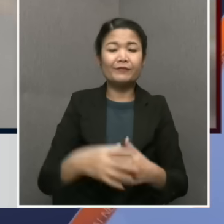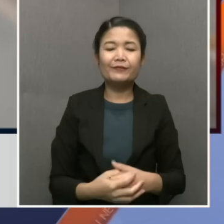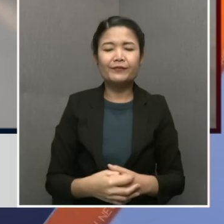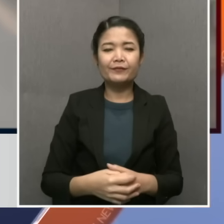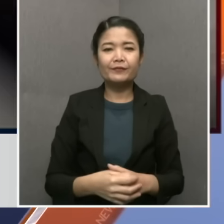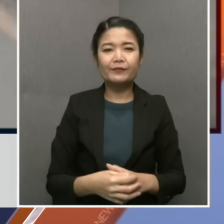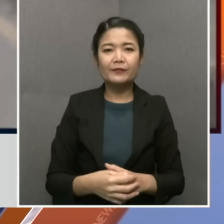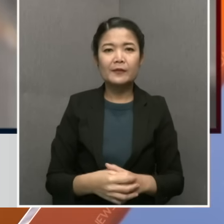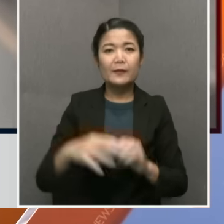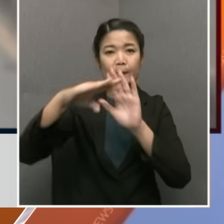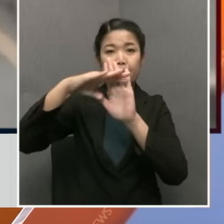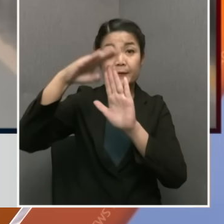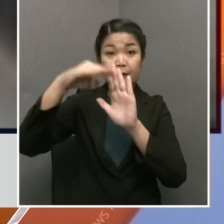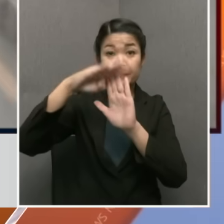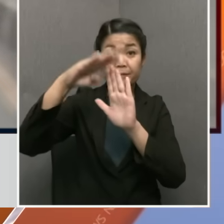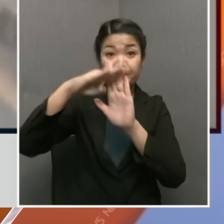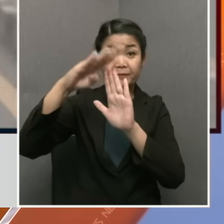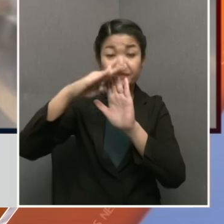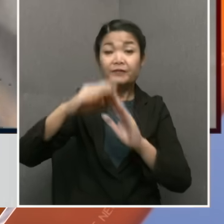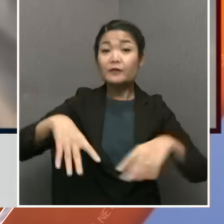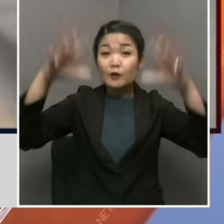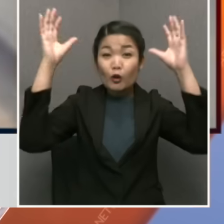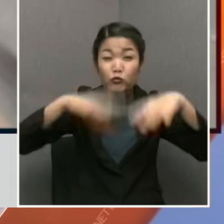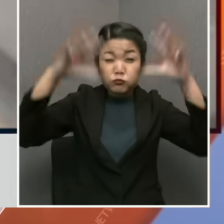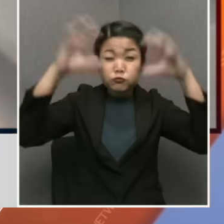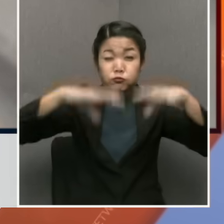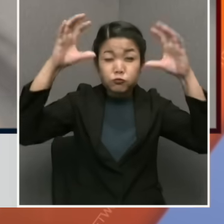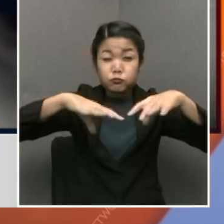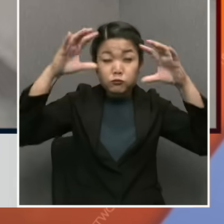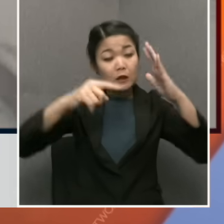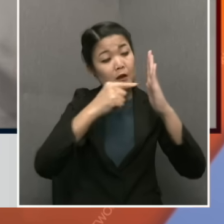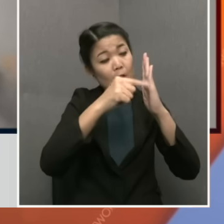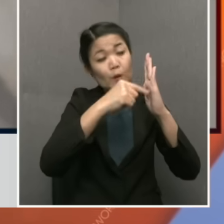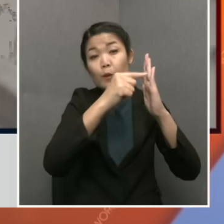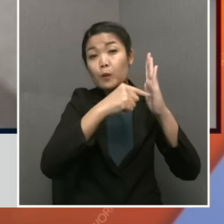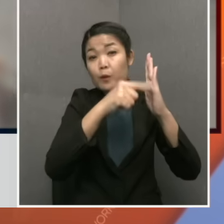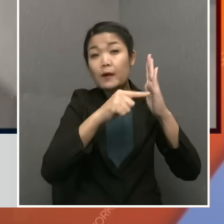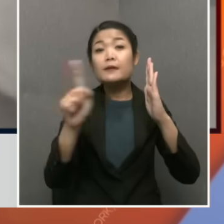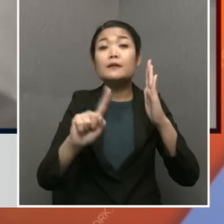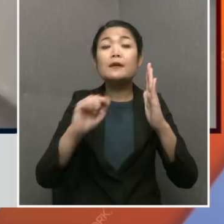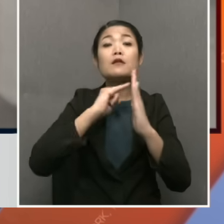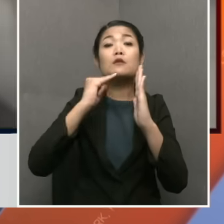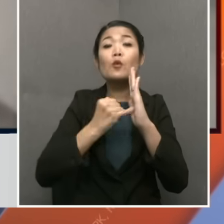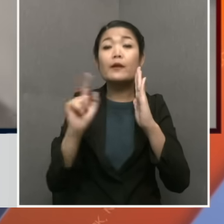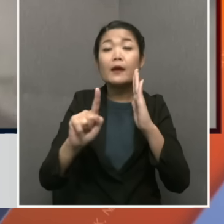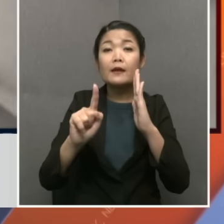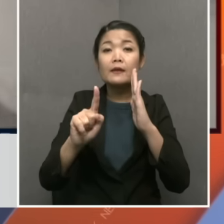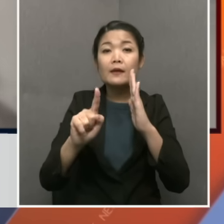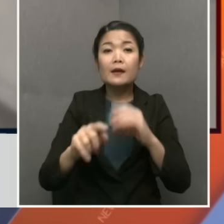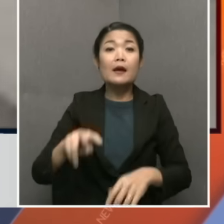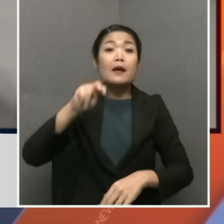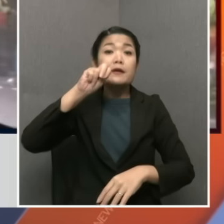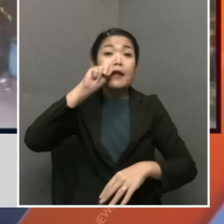มันภาคเหนือนะครับตอนนี้นะครับฝนตกเยอะเนี่ยจะเป็นภาคเหนือตอนล่างภาคเหนือตอนล่างก็หมายความว่าตกใต้อ่างเก็บ